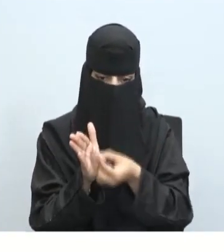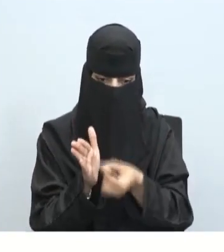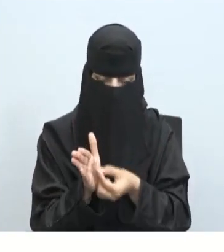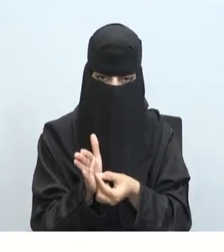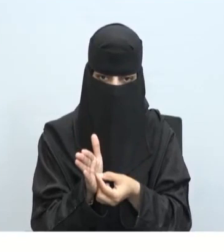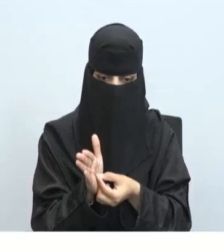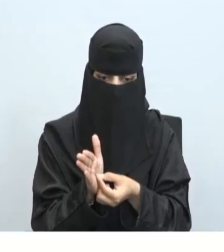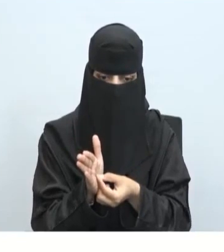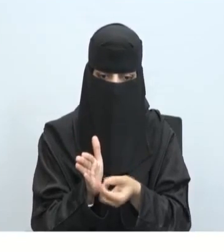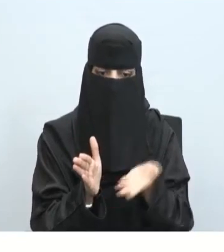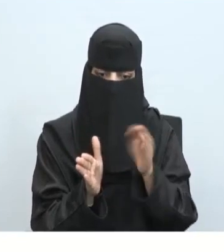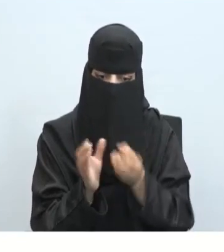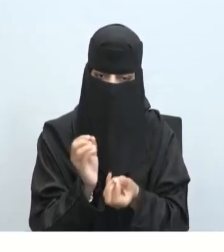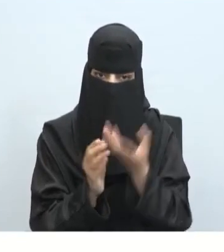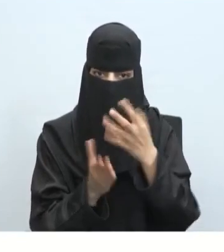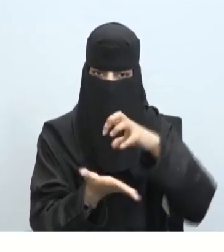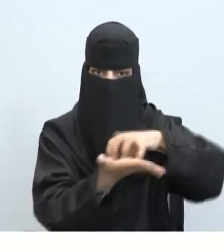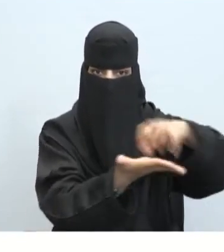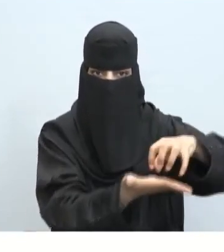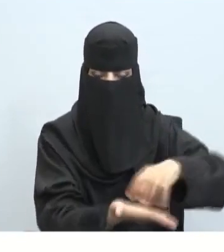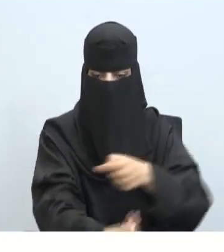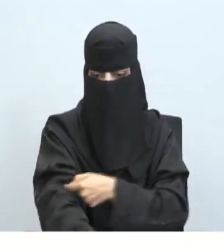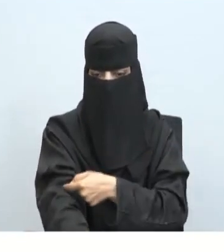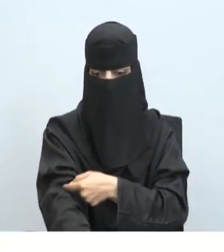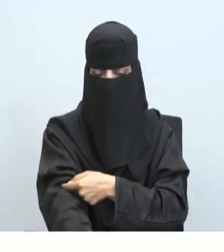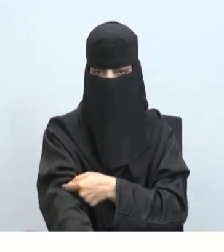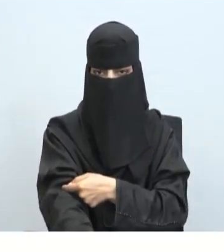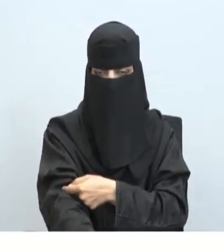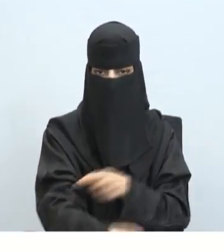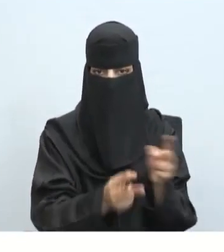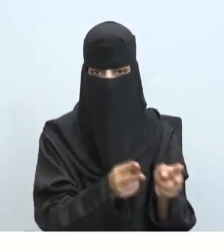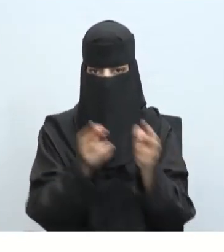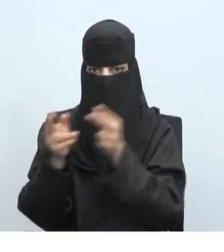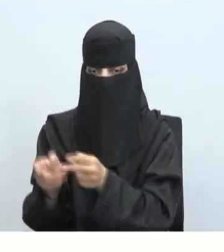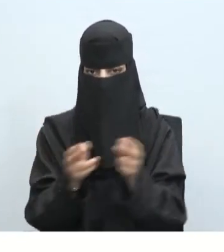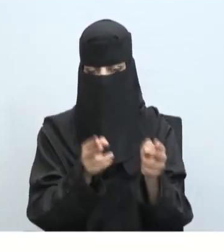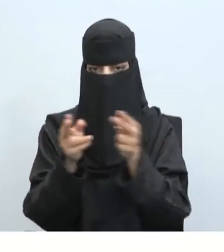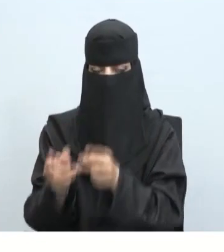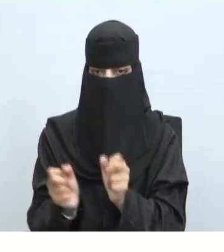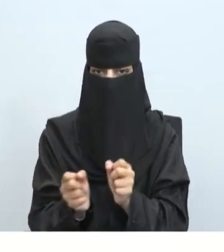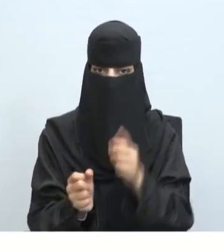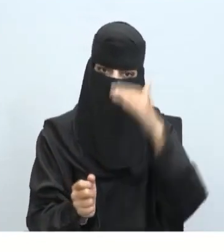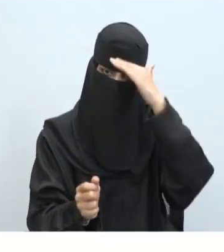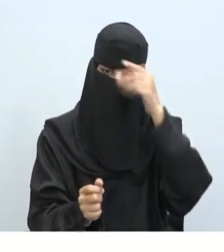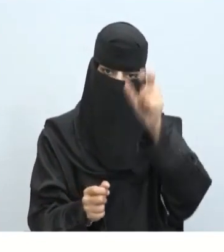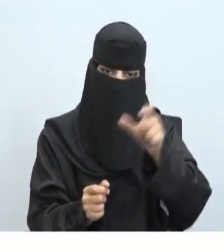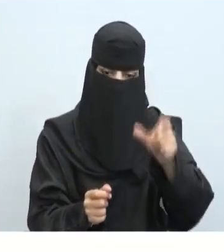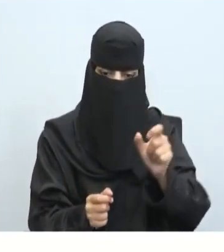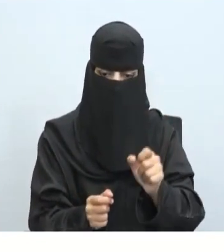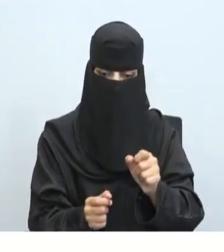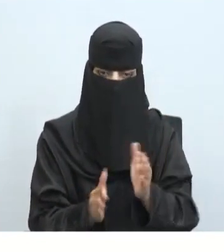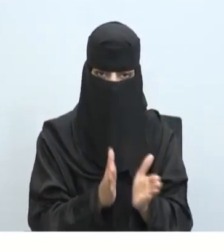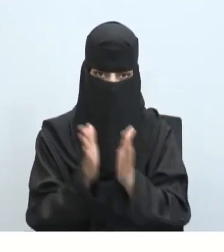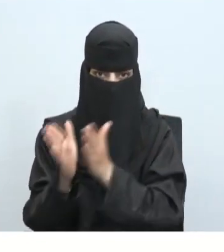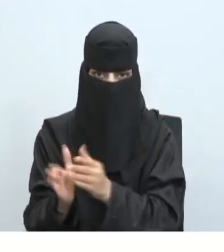الجراحيه كما انشاوا المستشفيات لمعالجه المرضى اما